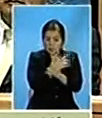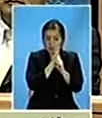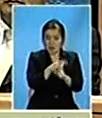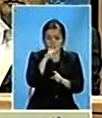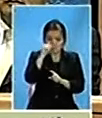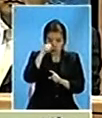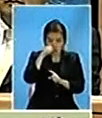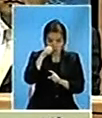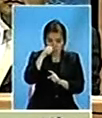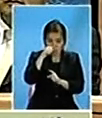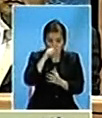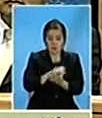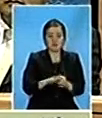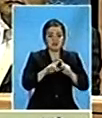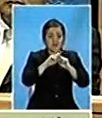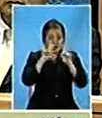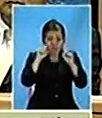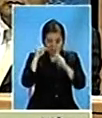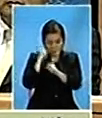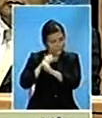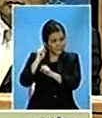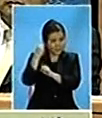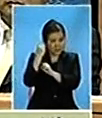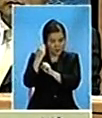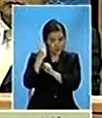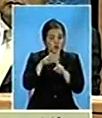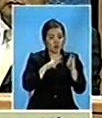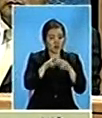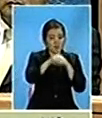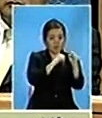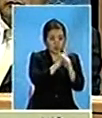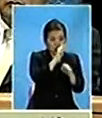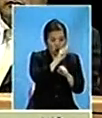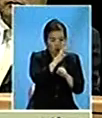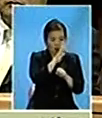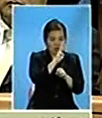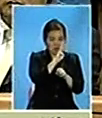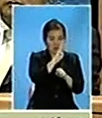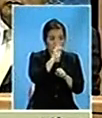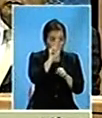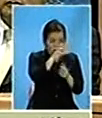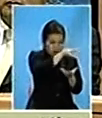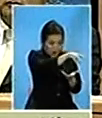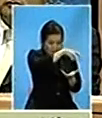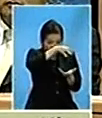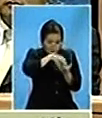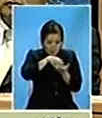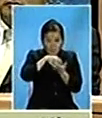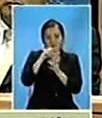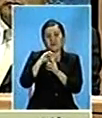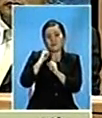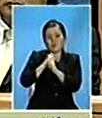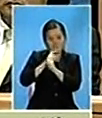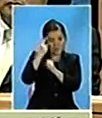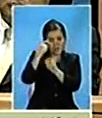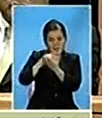ความอ่อนตัวแต่ท่านมาเขียนใหม่ซึ่งโดยลอกของเมื่อปี42ก็ดีนะฮะแต่พอมาถึงในวรรคต่อม